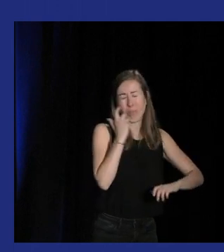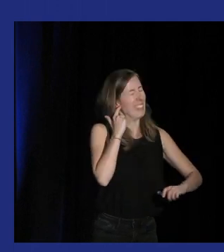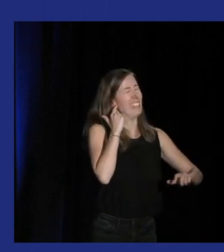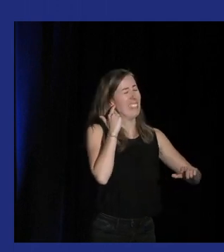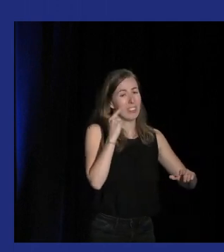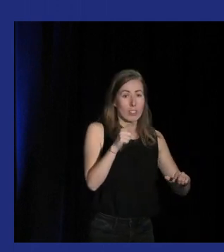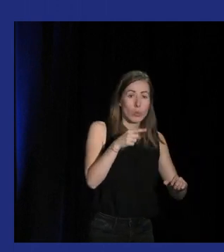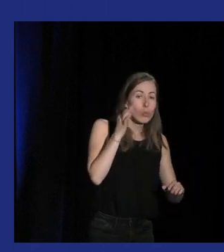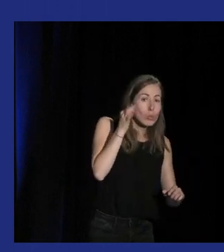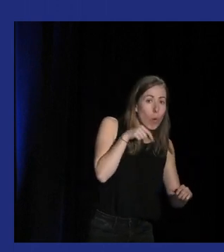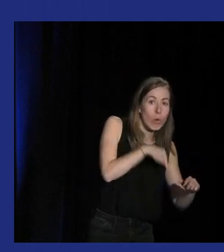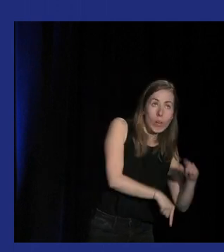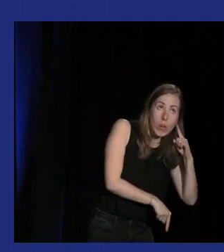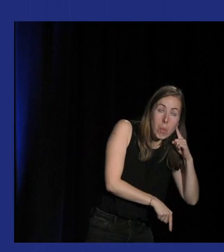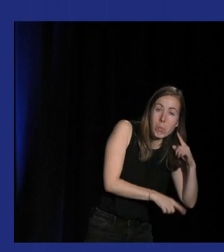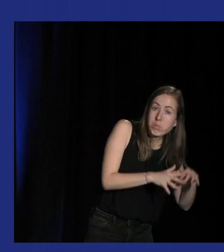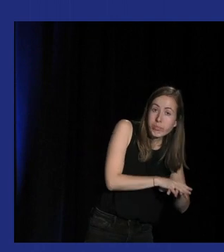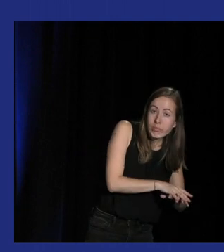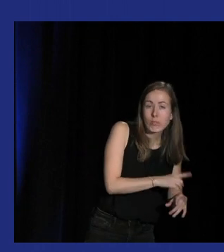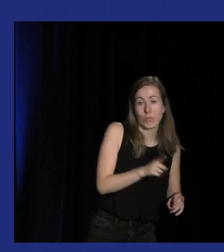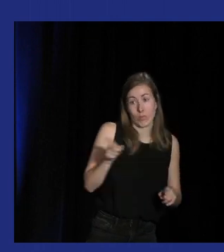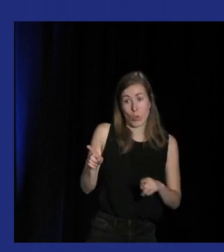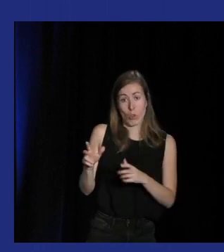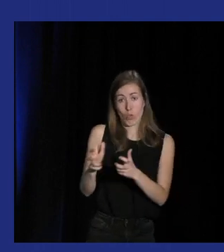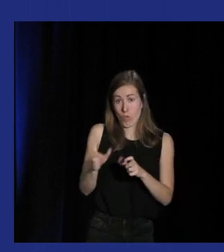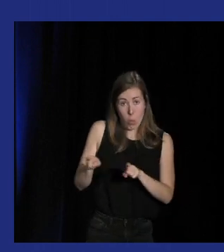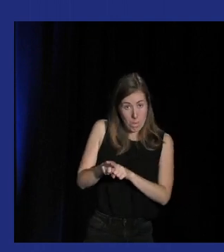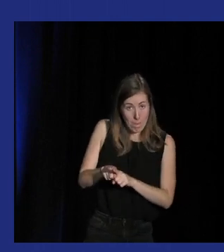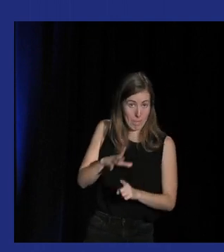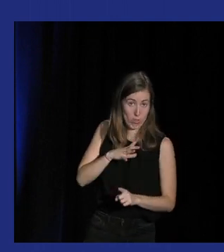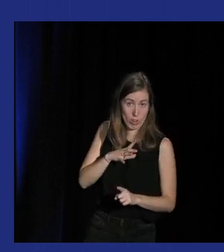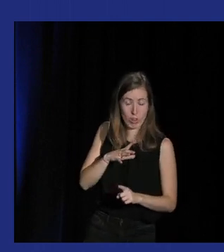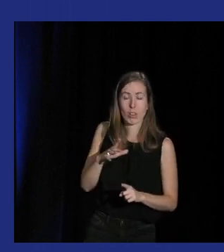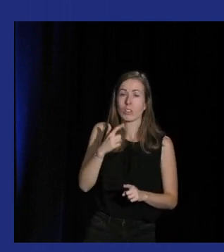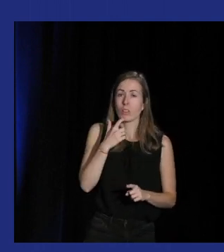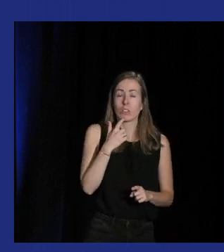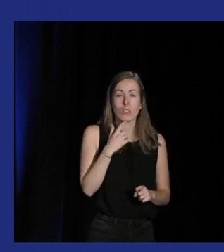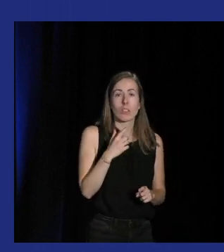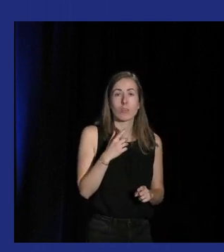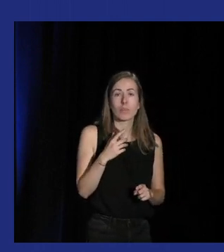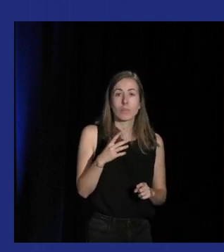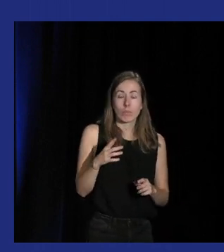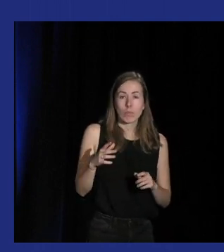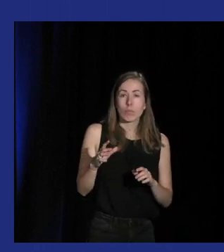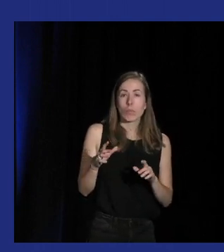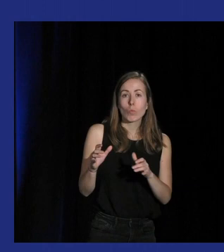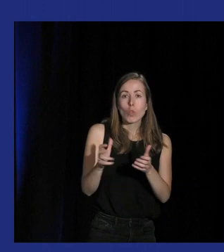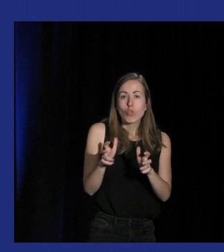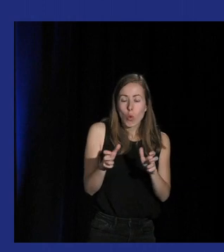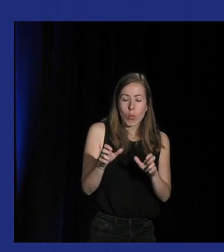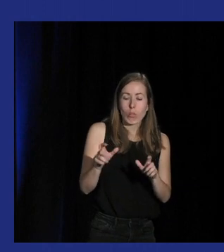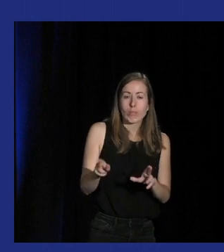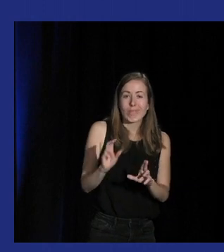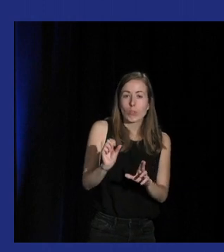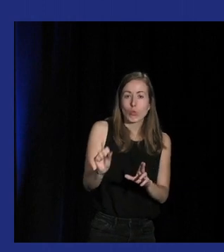faibles nous aussi en jeu vidéo va y avoir ça et donc on s'est pris sur une heure de de jeux et donc effectivement